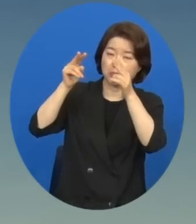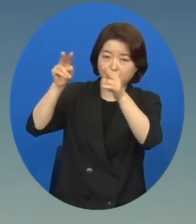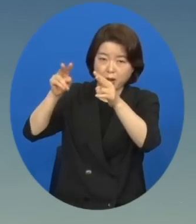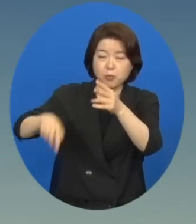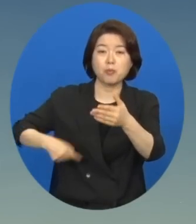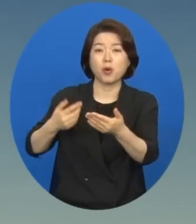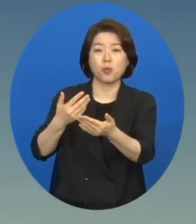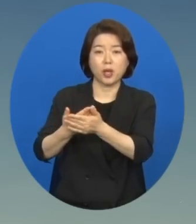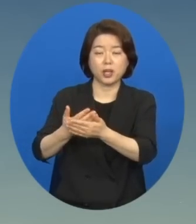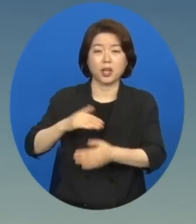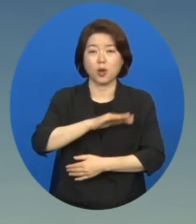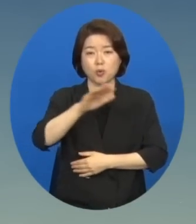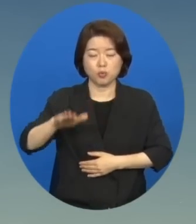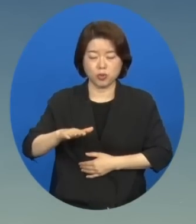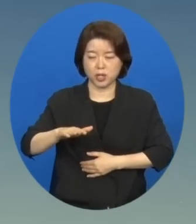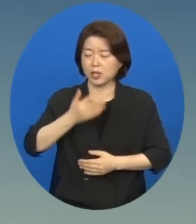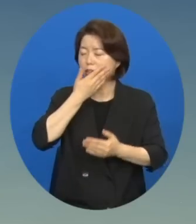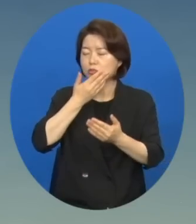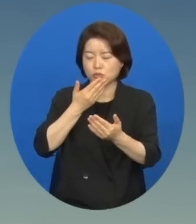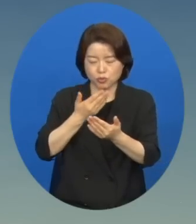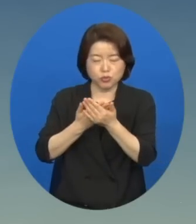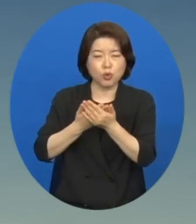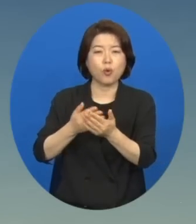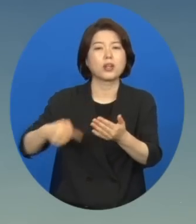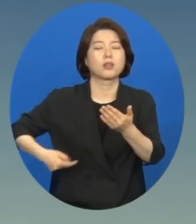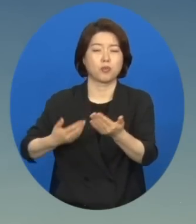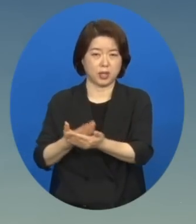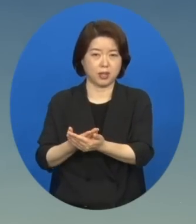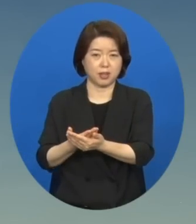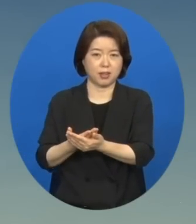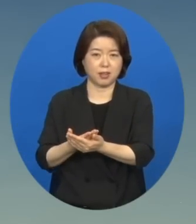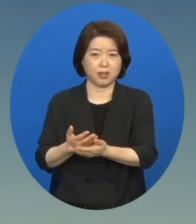회개하는 것이 우리의 회개의 핵심이라는 걸 알게 됐어요.